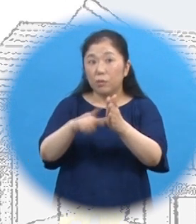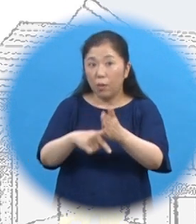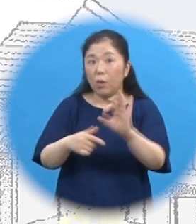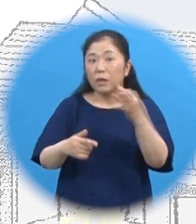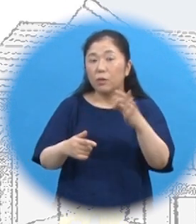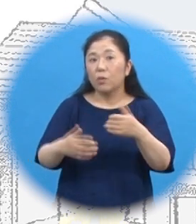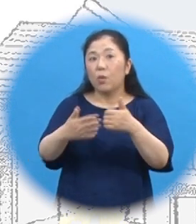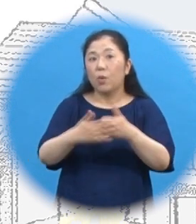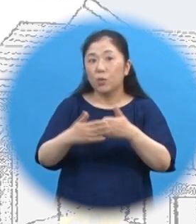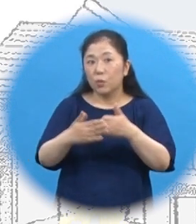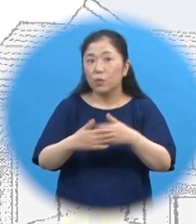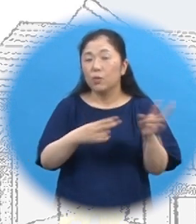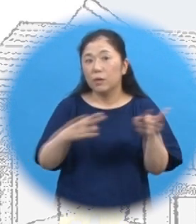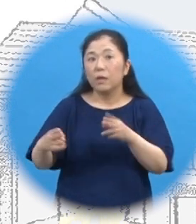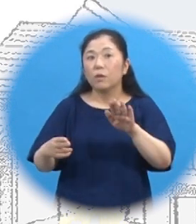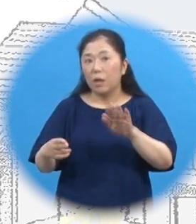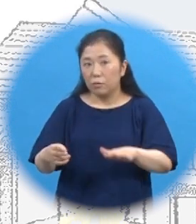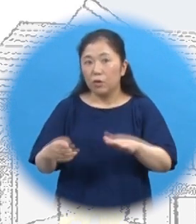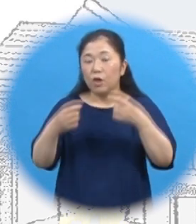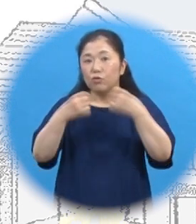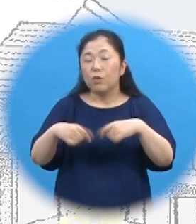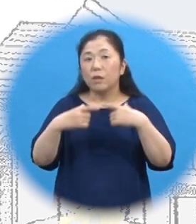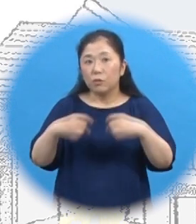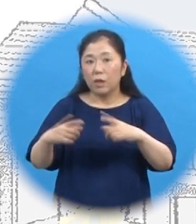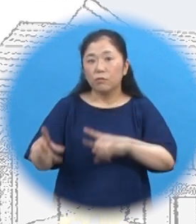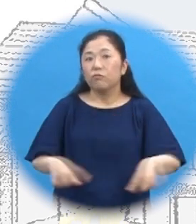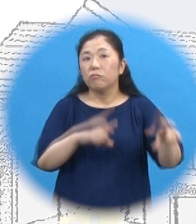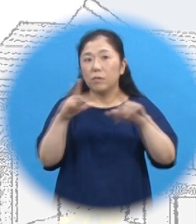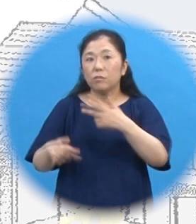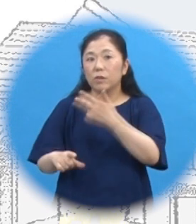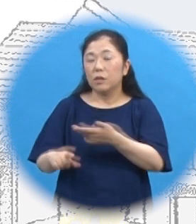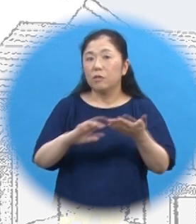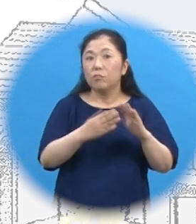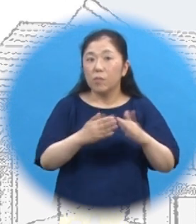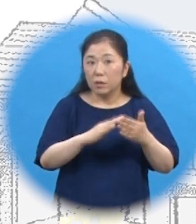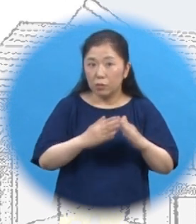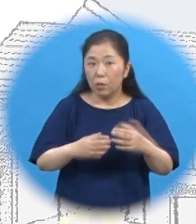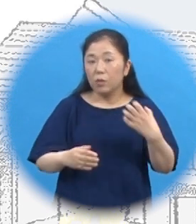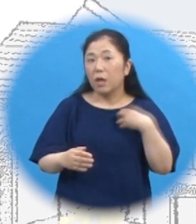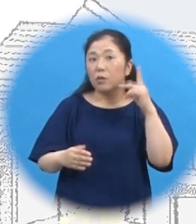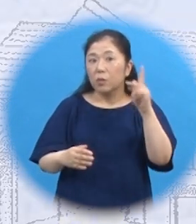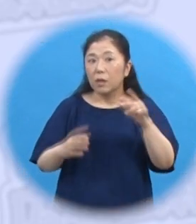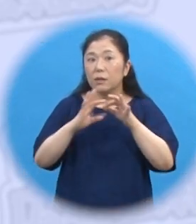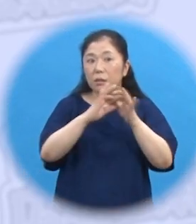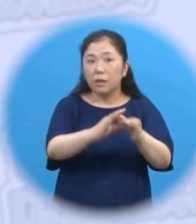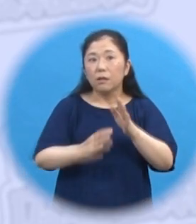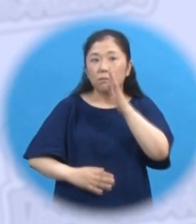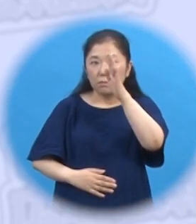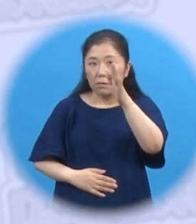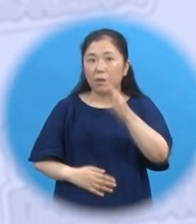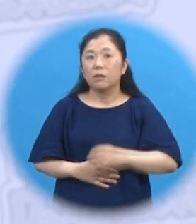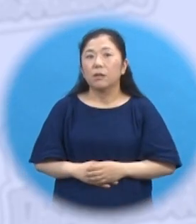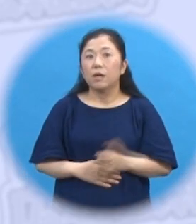。詳しくはお住まいの市長のブロック塀担当課までご連絡ください。